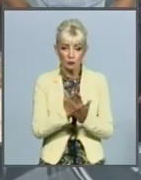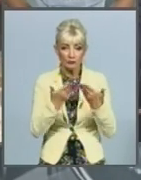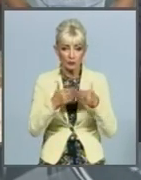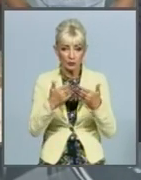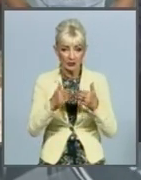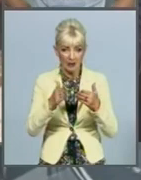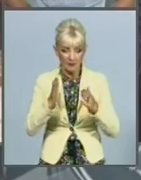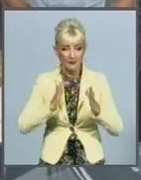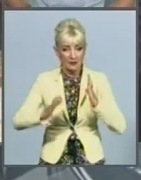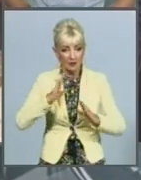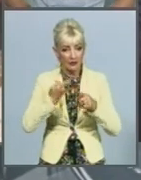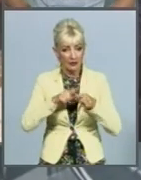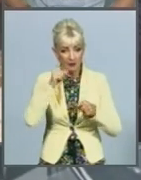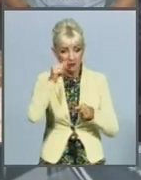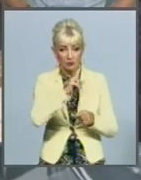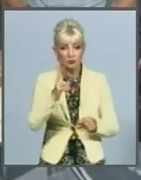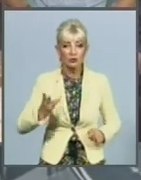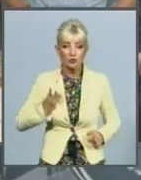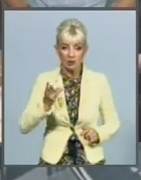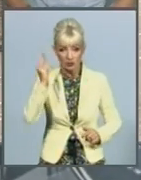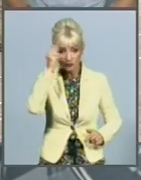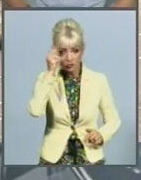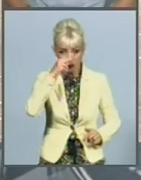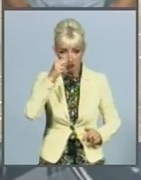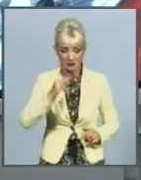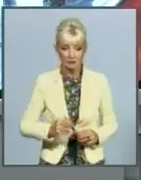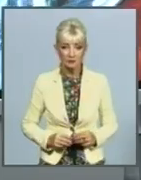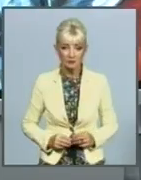закладів освіти цього року, які бажають навчатися.